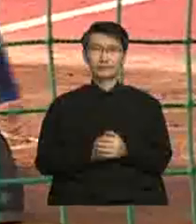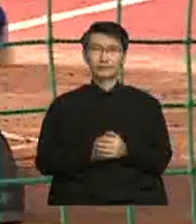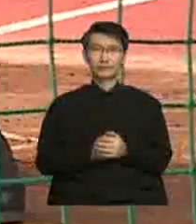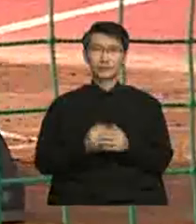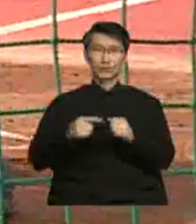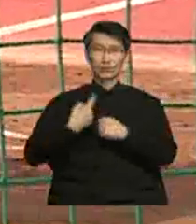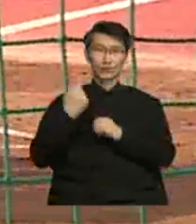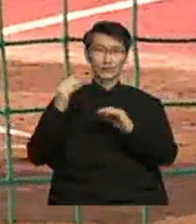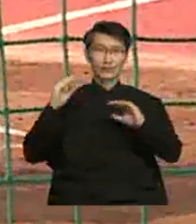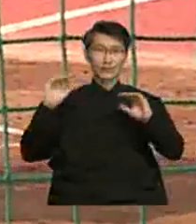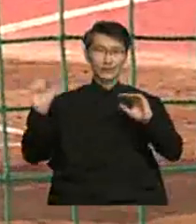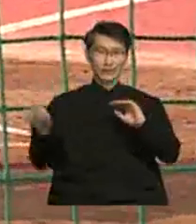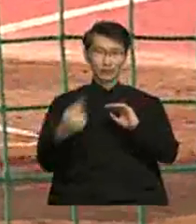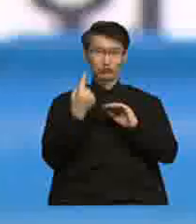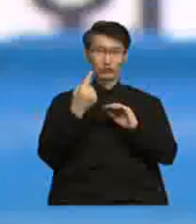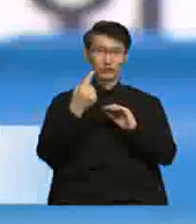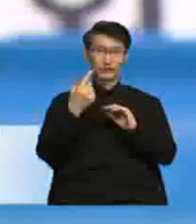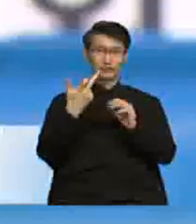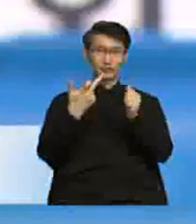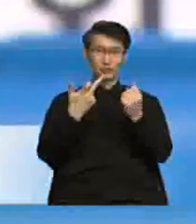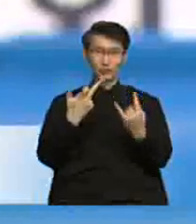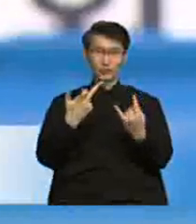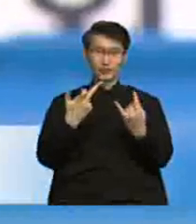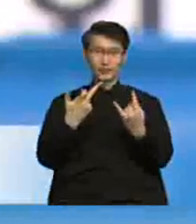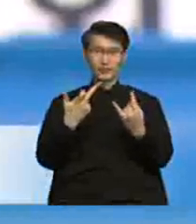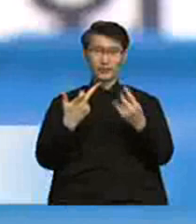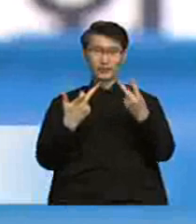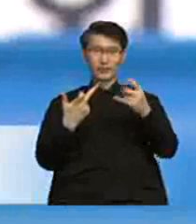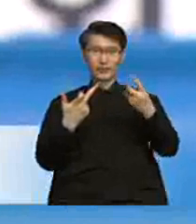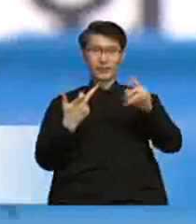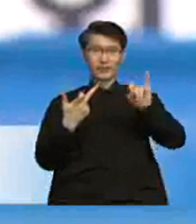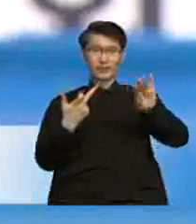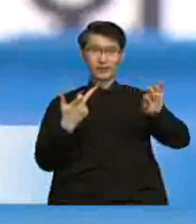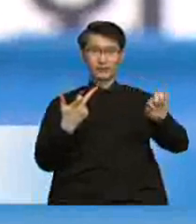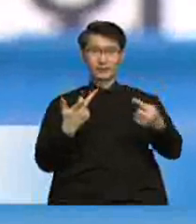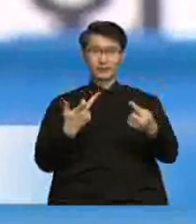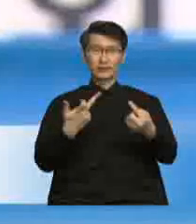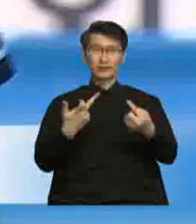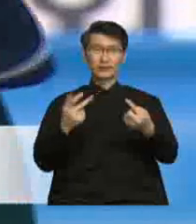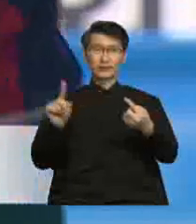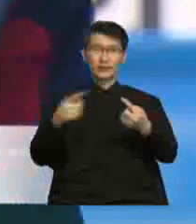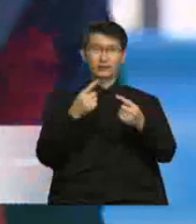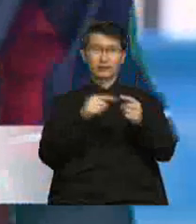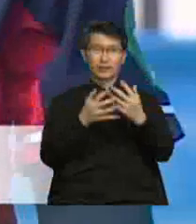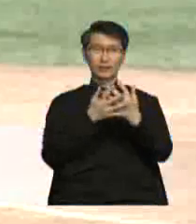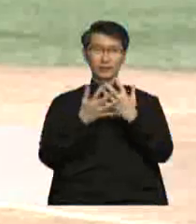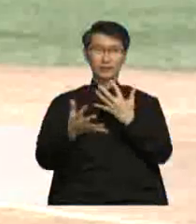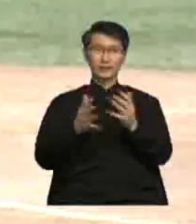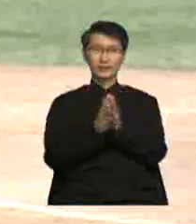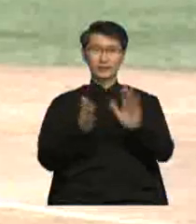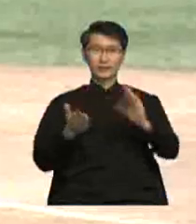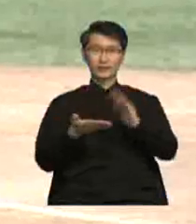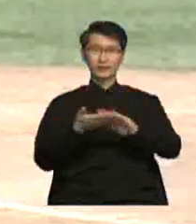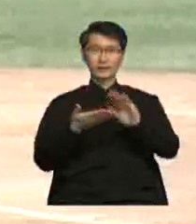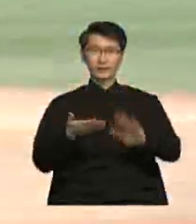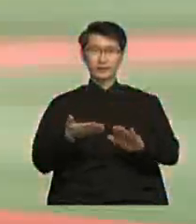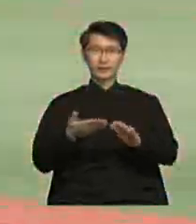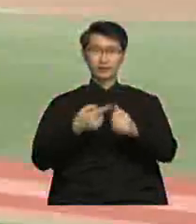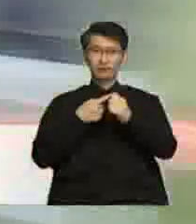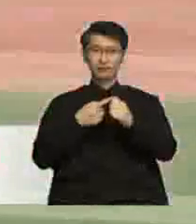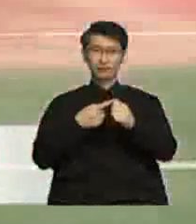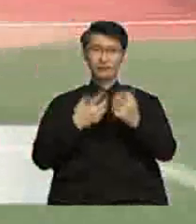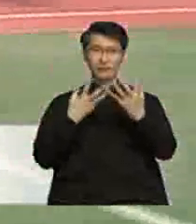초등 야구의 산실, 제17회 딜라이브 케이블 TV기 초등학교 야구 대회에 막이 올랐습니다. 대회 최다